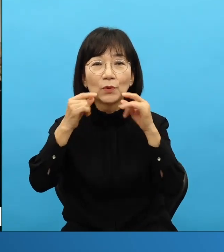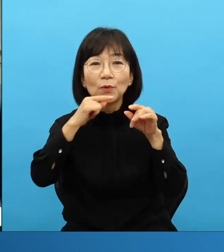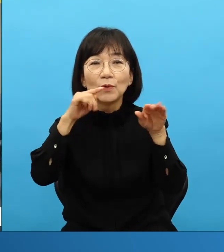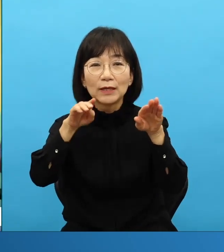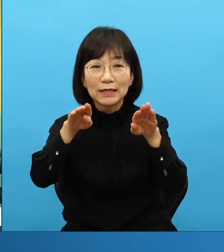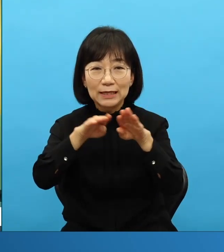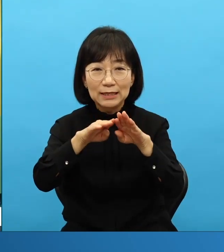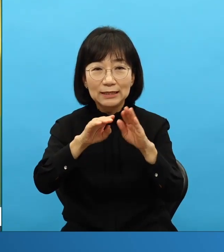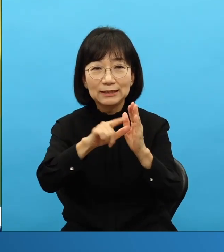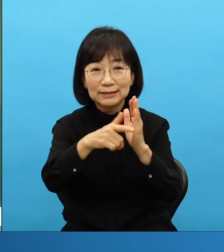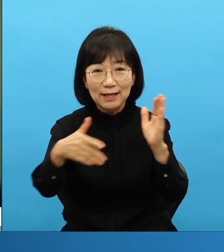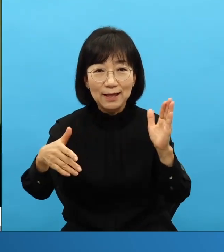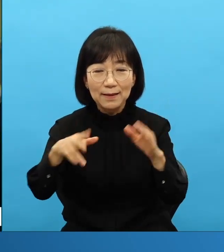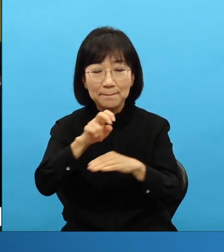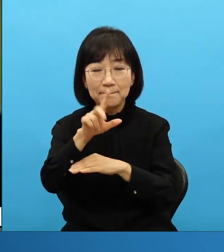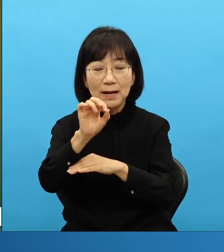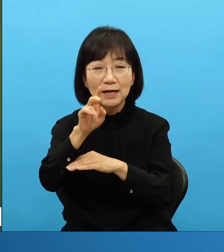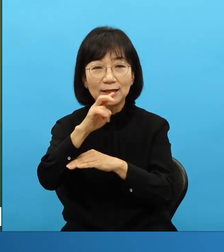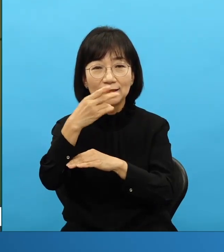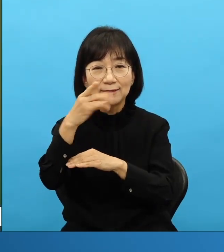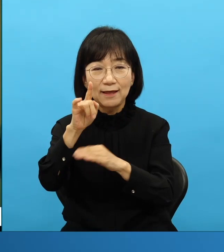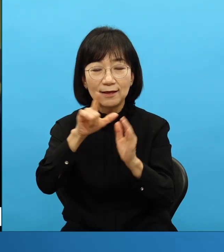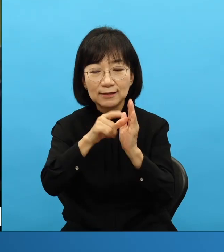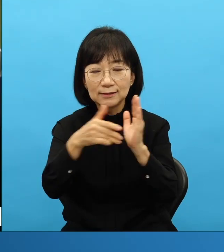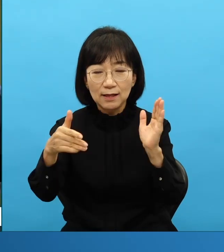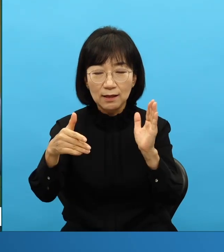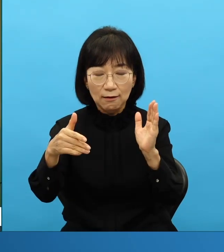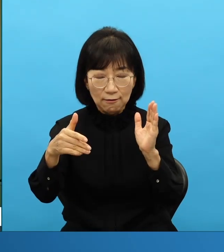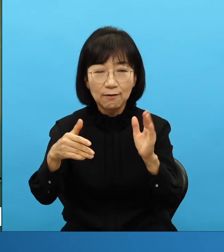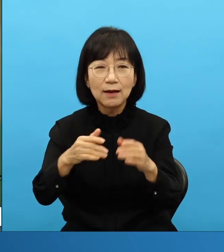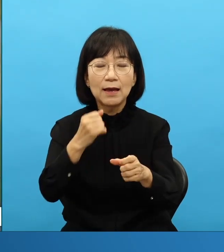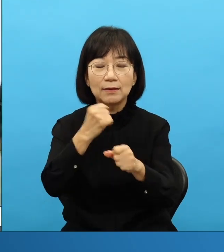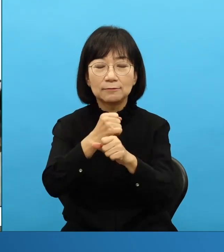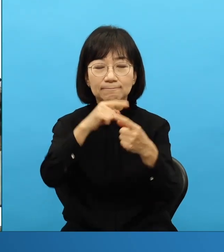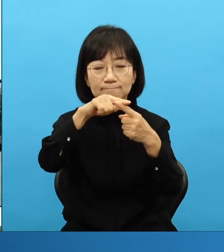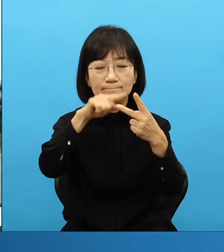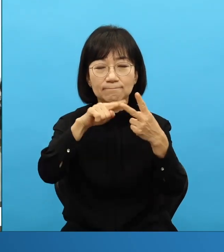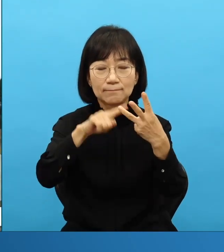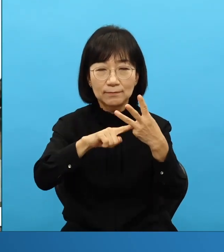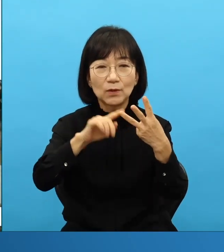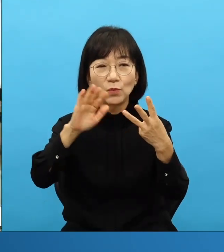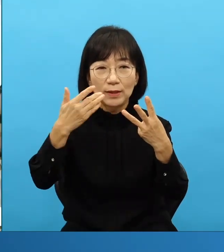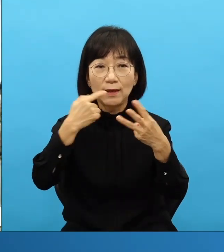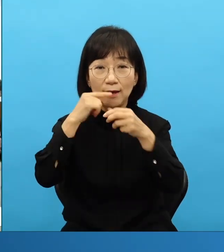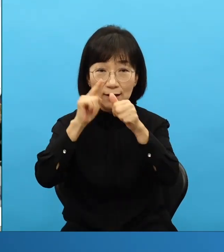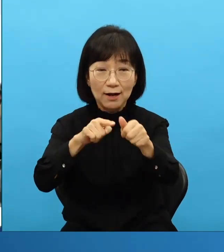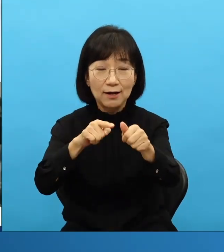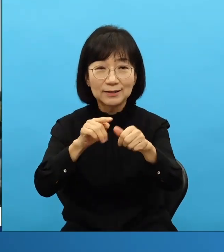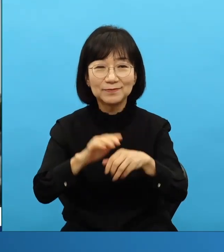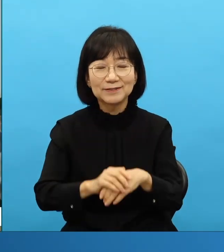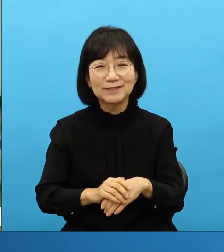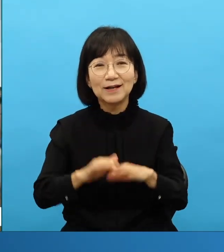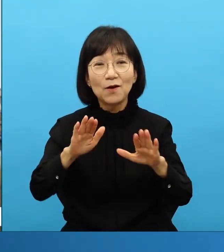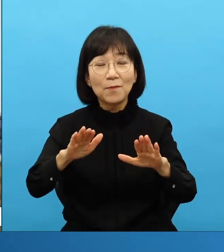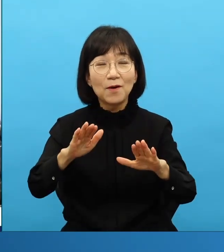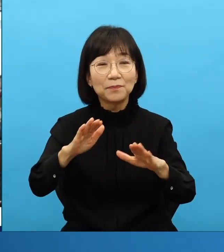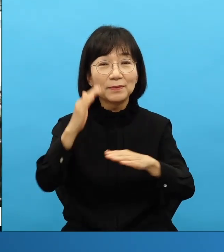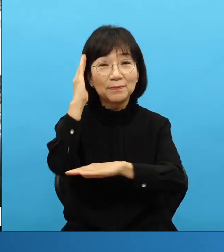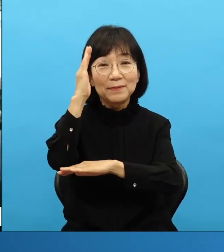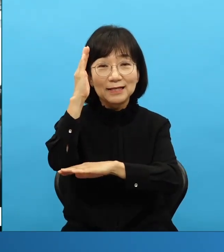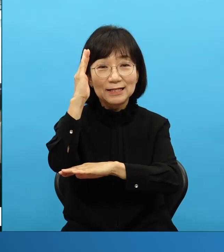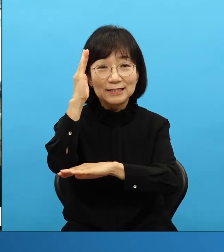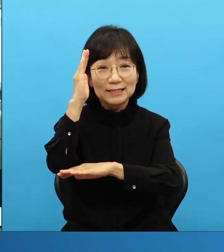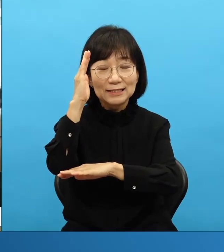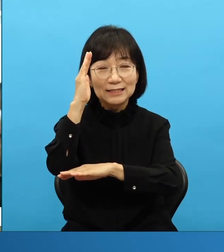여는 응답의 장이 되게 하라는 언약을 전달했습니다. 이번 중남미 전도 집회 메시지는